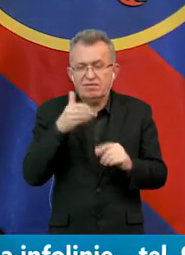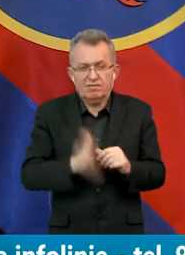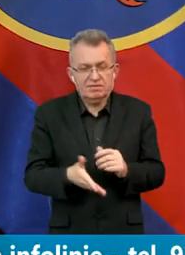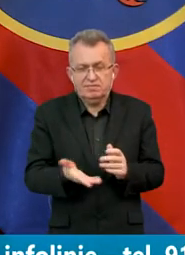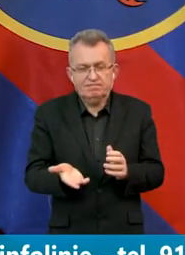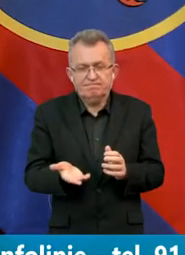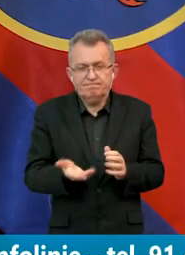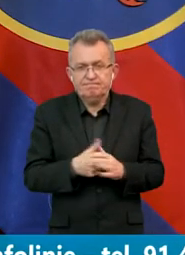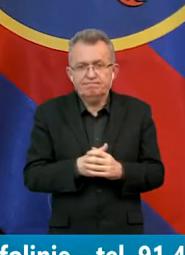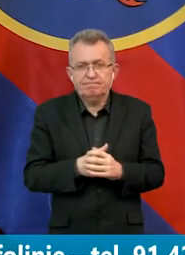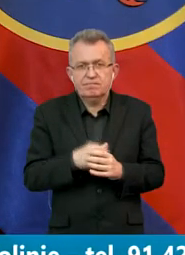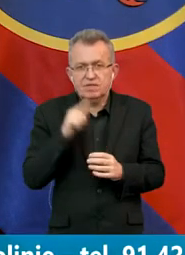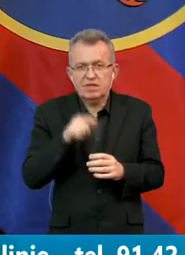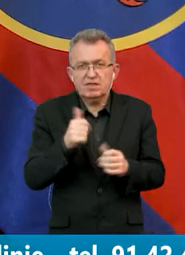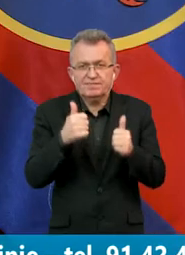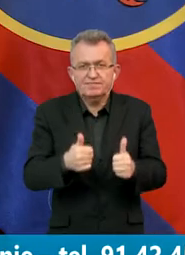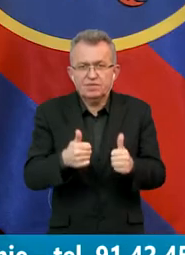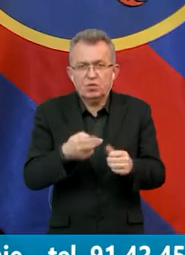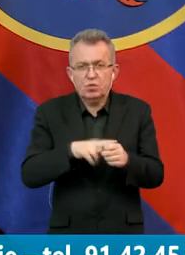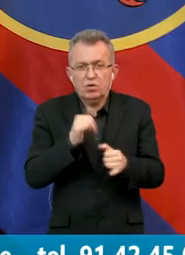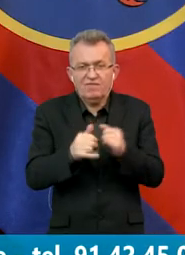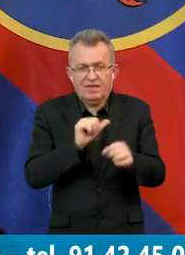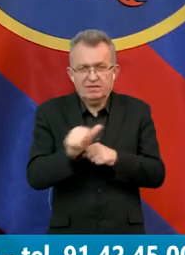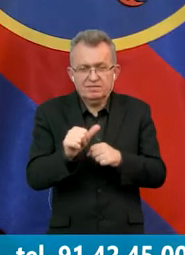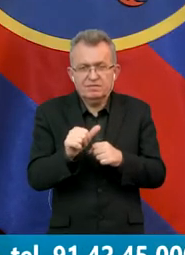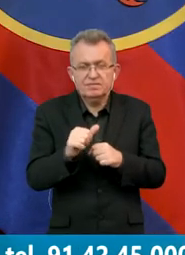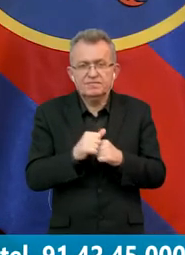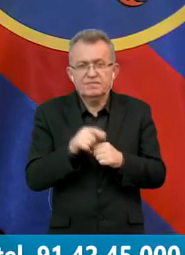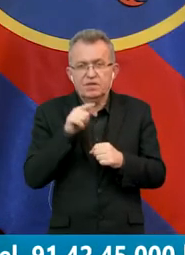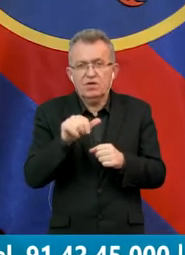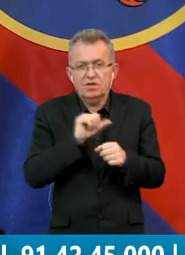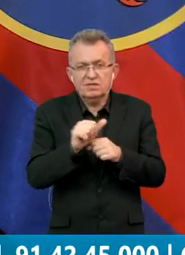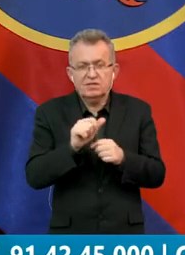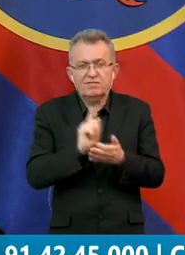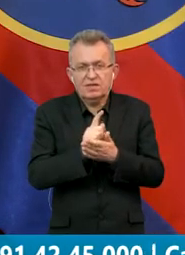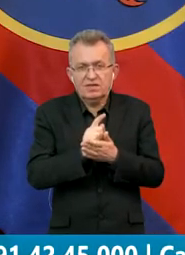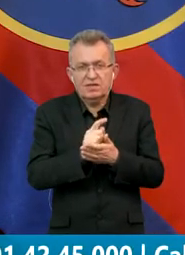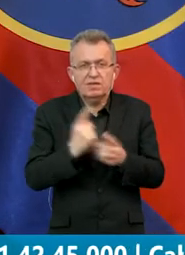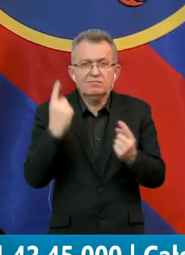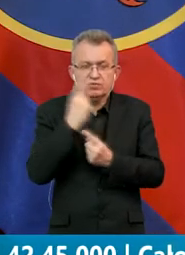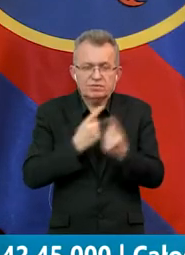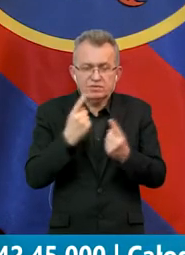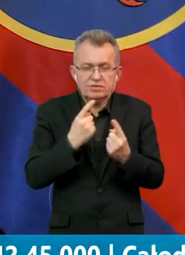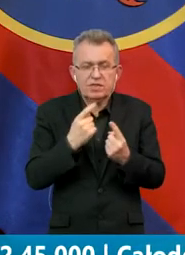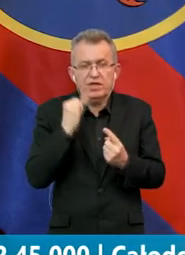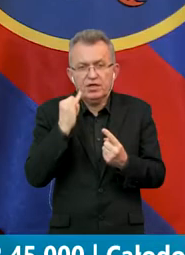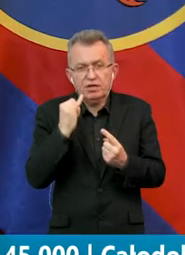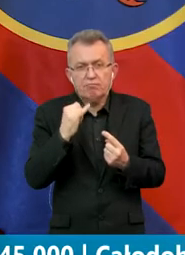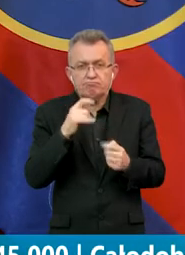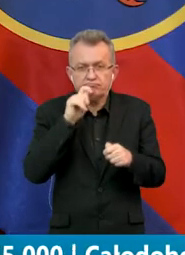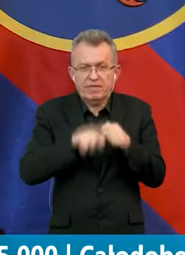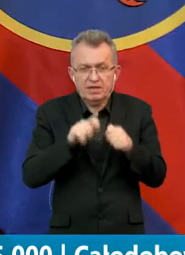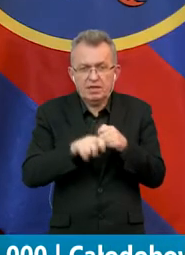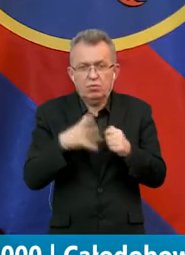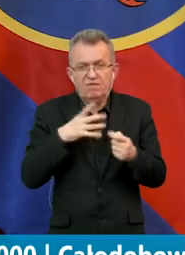Szczecina. Te stacje, które są w tej chwili, to jest efekt pewnego przemyślenia i też pewnych badań, które